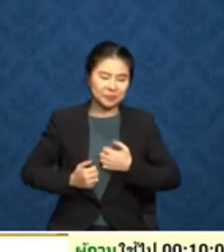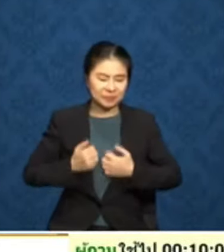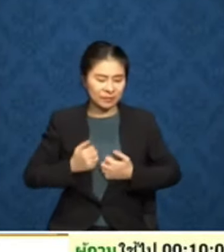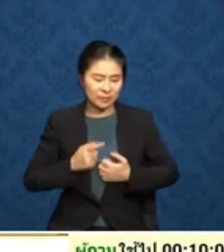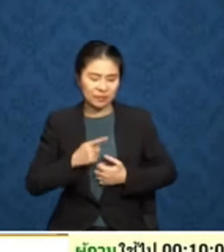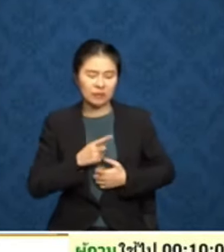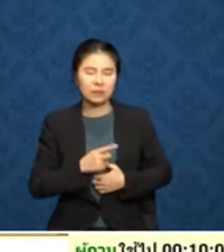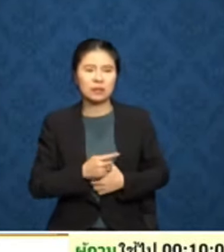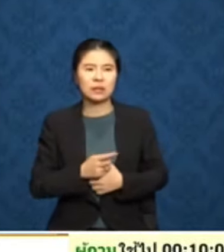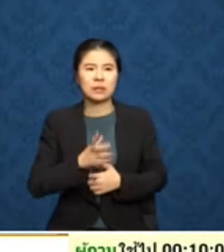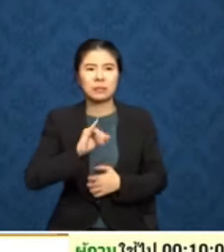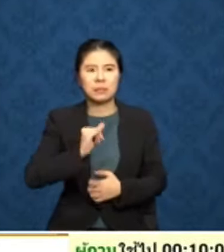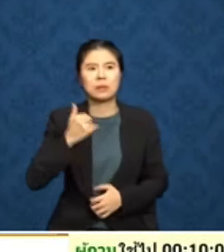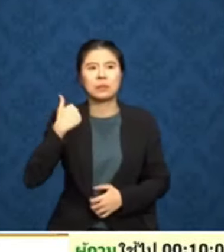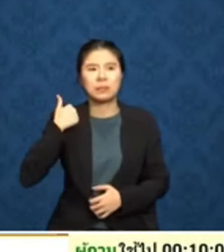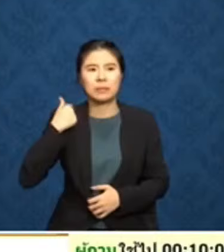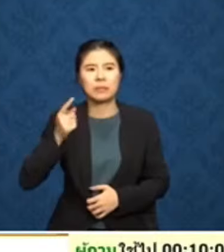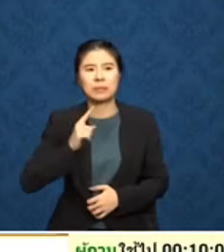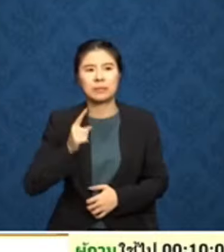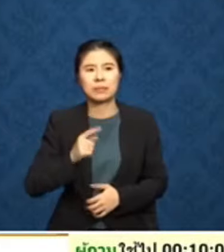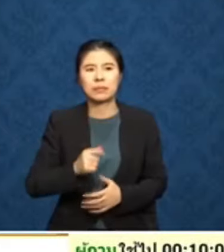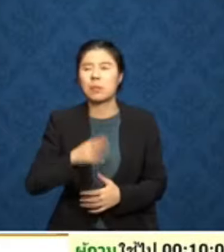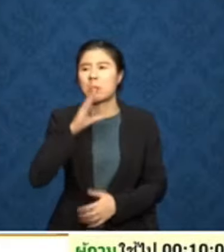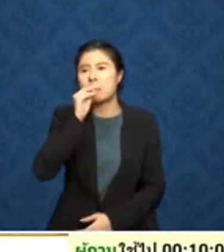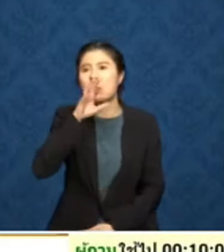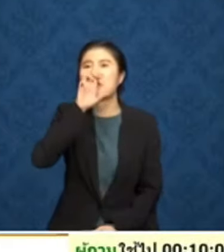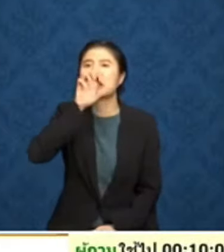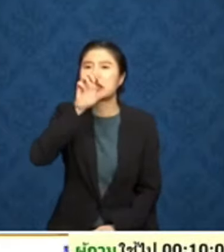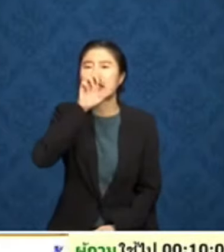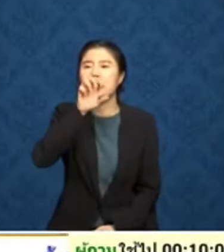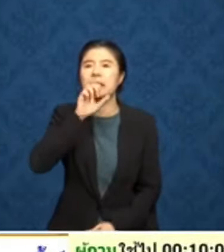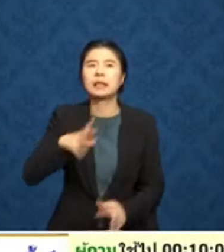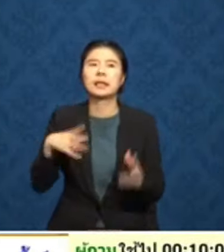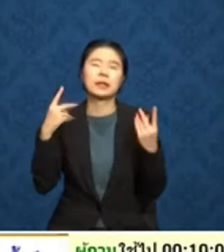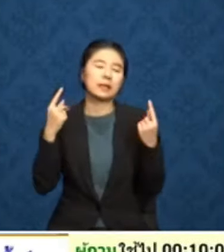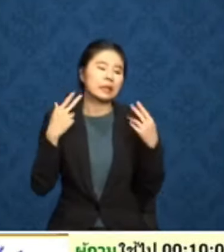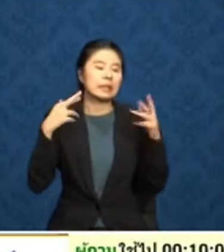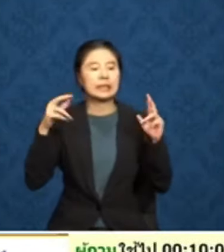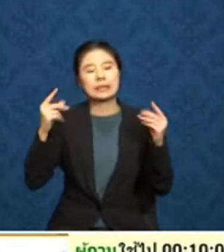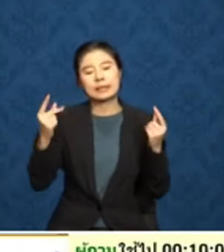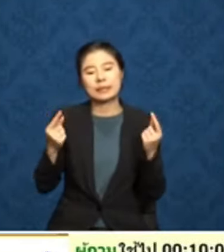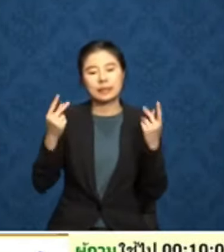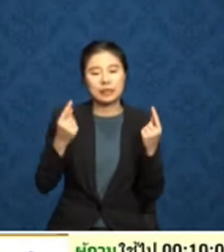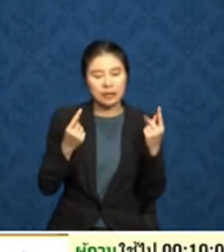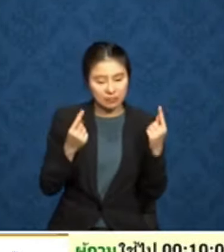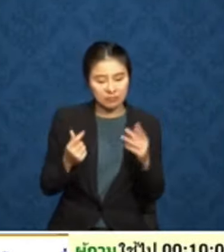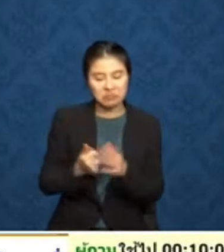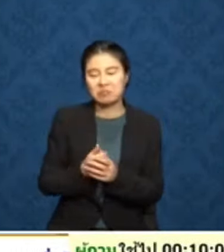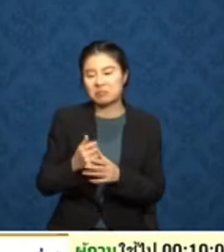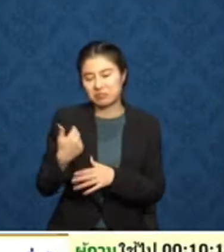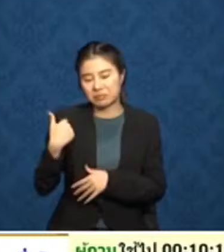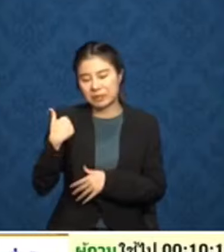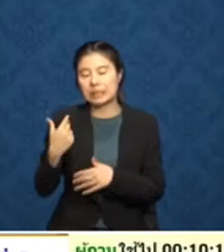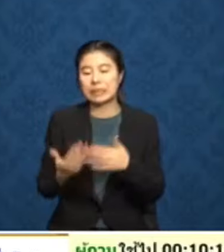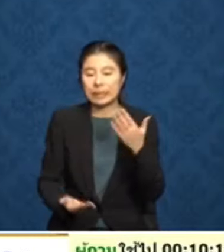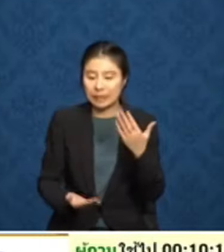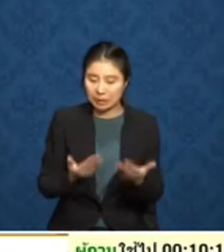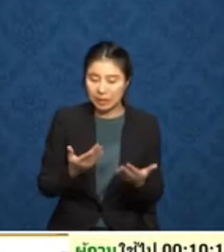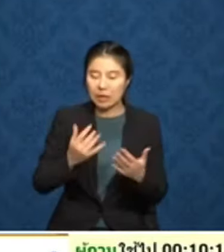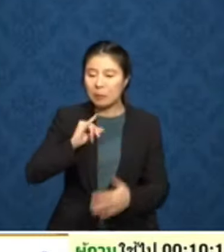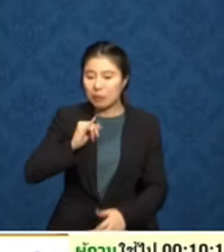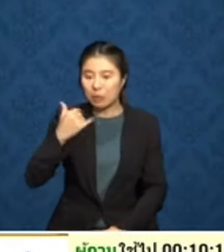างคนเนี่ยดีหน่อยก็คือแค่โวกเวกโวยวายหรือว่าเต้นอะไรของเขาไปนะคะแต่ว่าบางคนเนี่ยคือเราไม่สามารถ